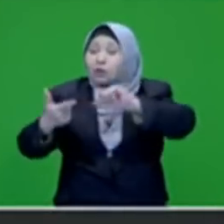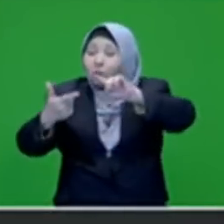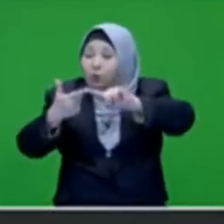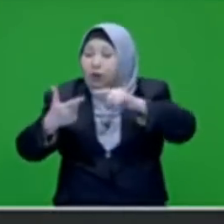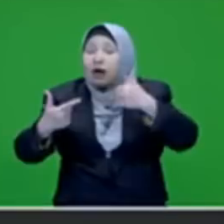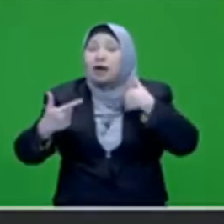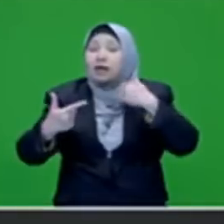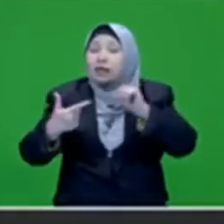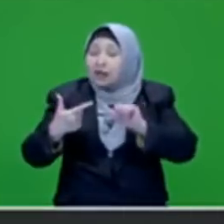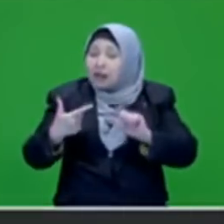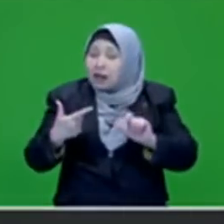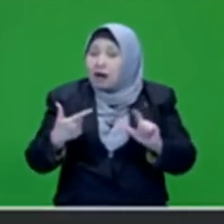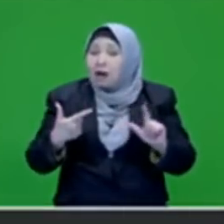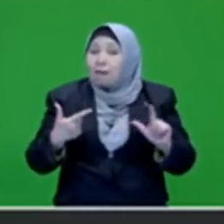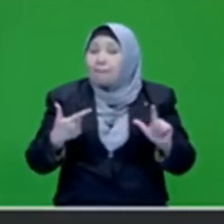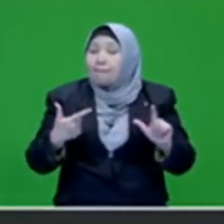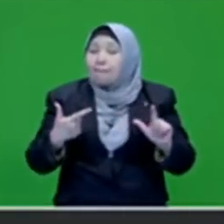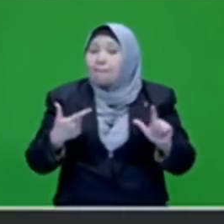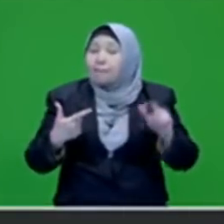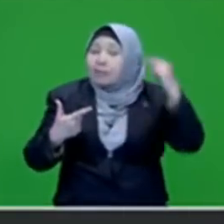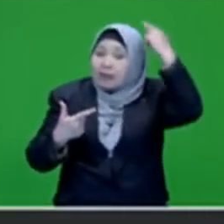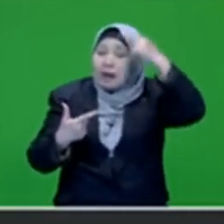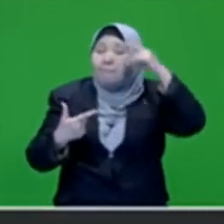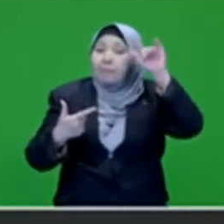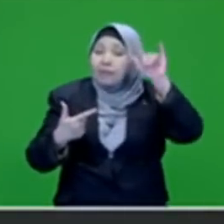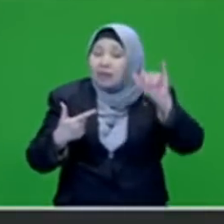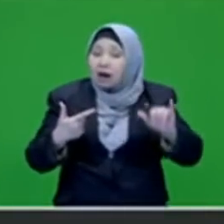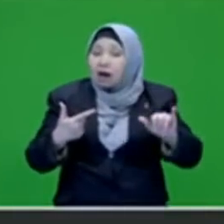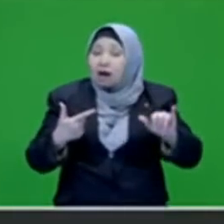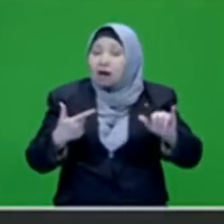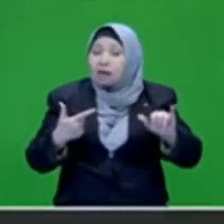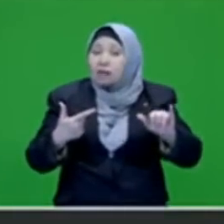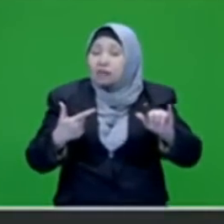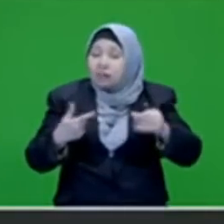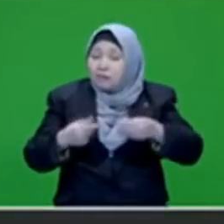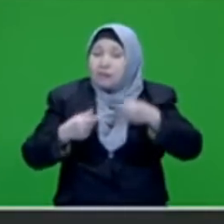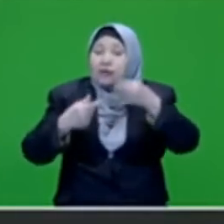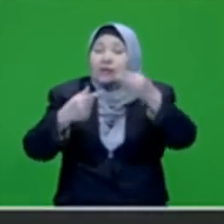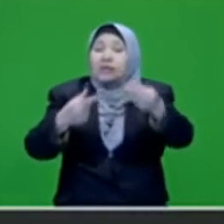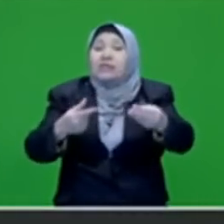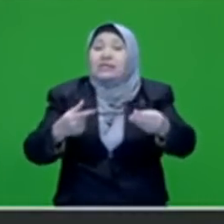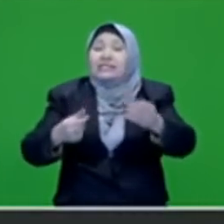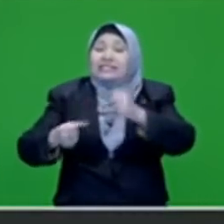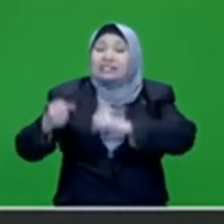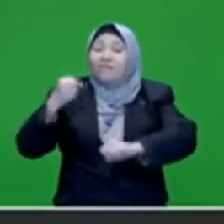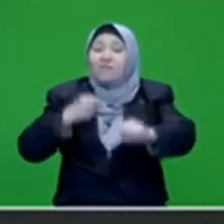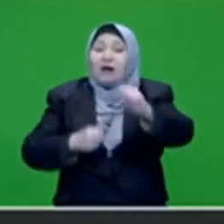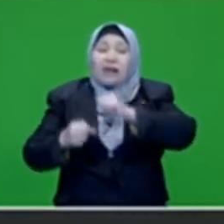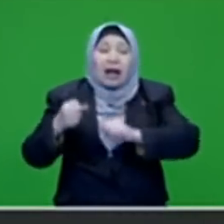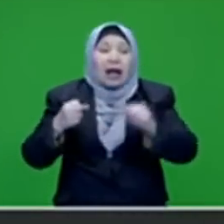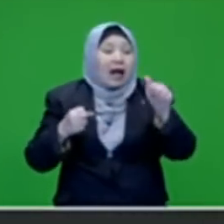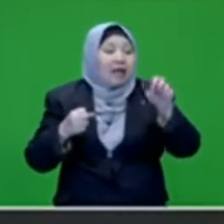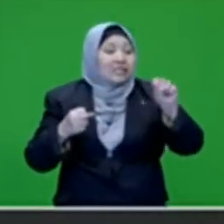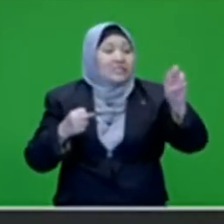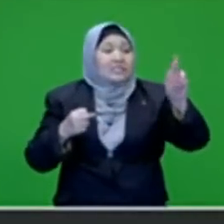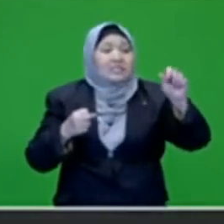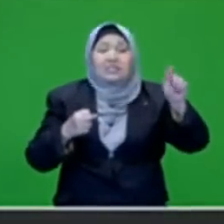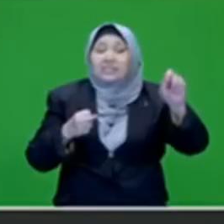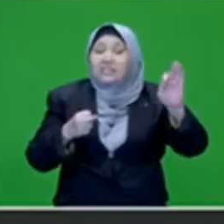adalah Nabi yang digelar dengan sifat As-Siddiq. Yusuf ayyuha